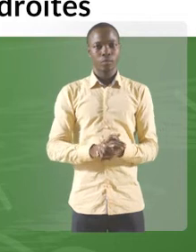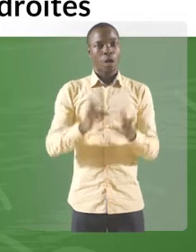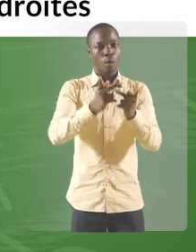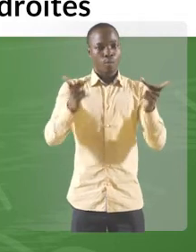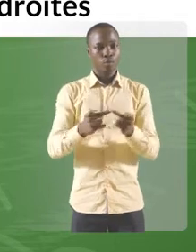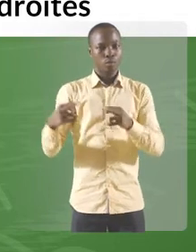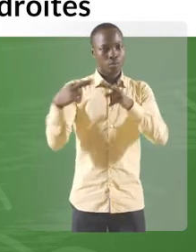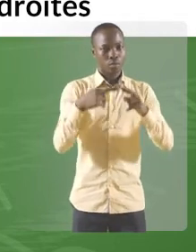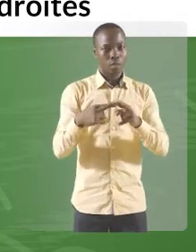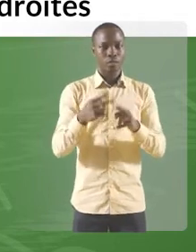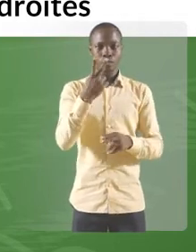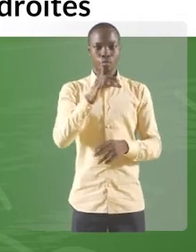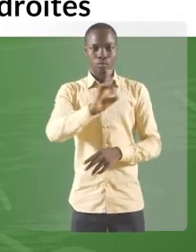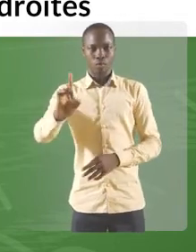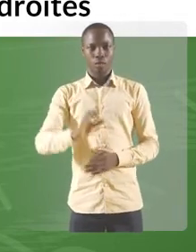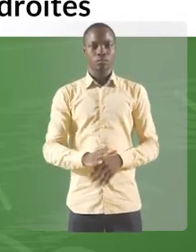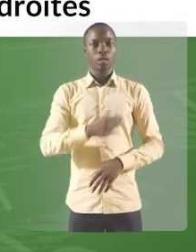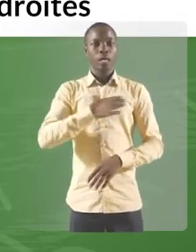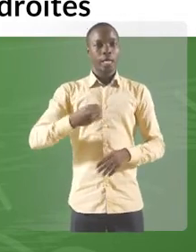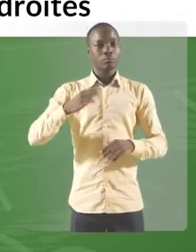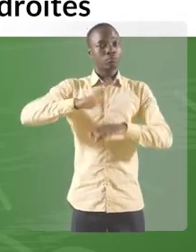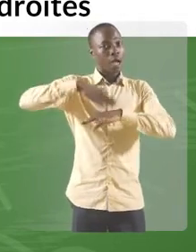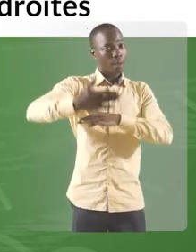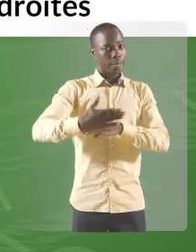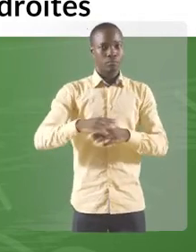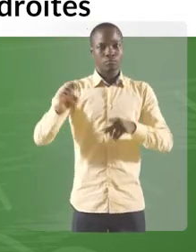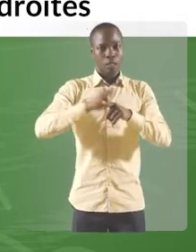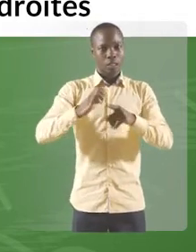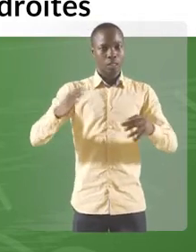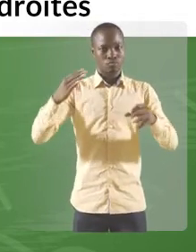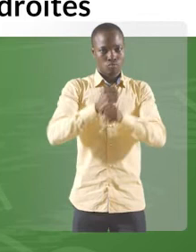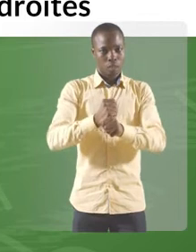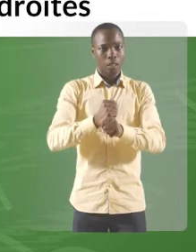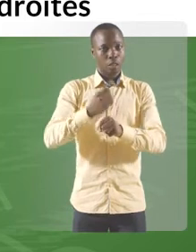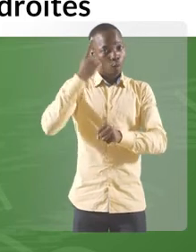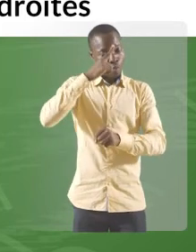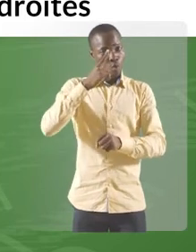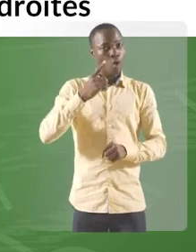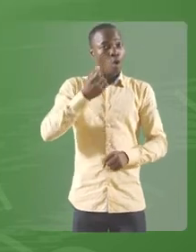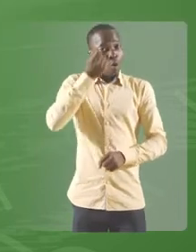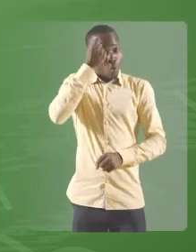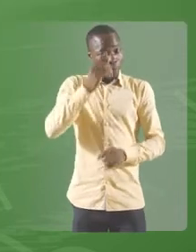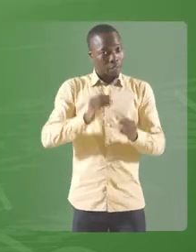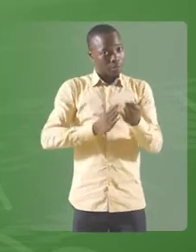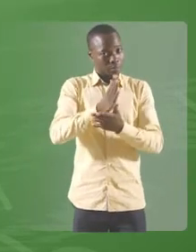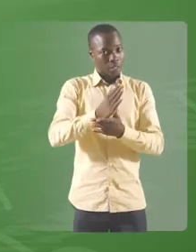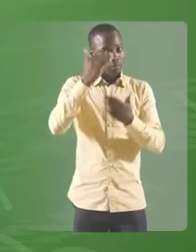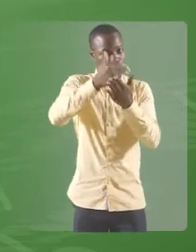position relative de deux droites, et enfin, nous allons voir un exercice de synthèse.